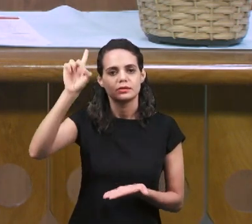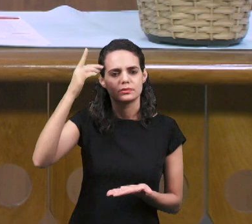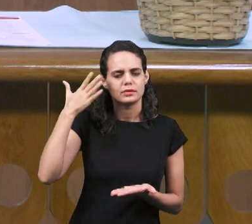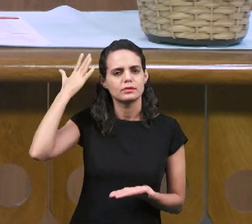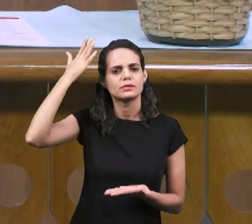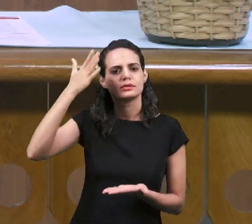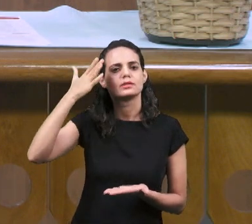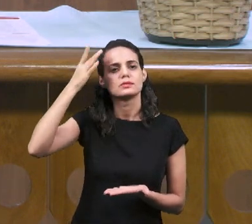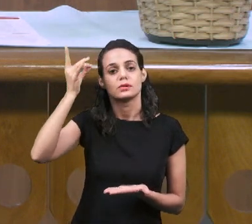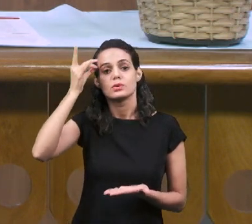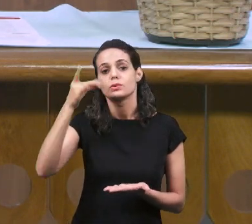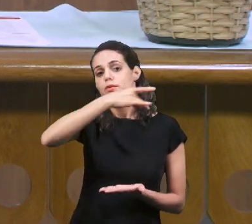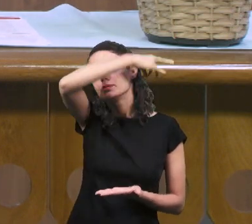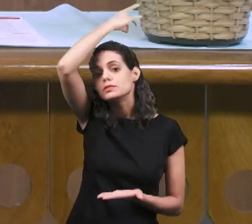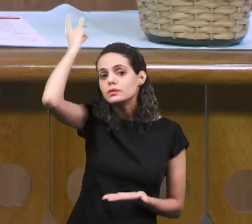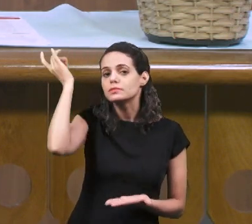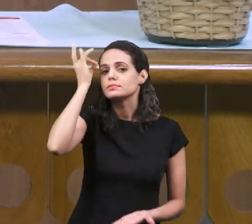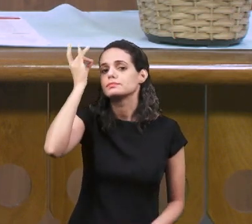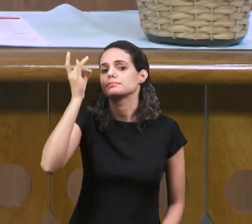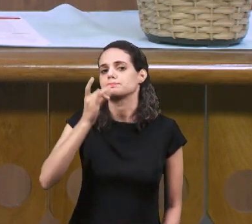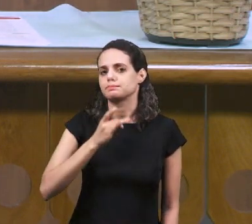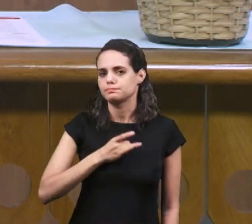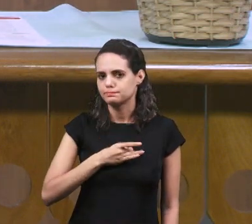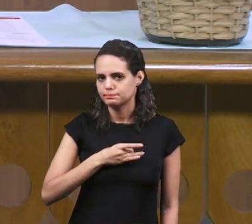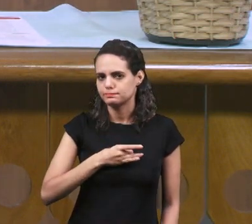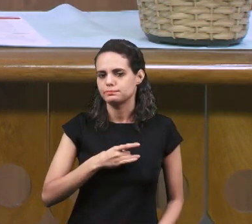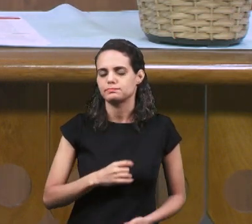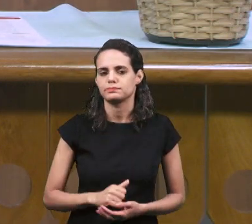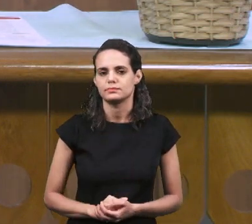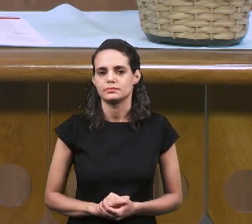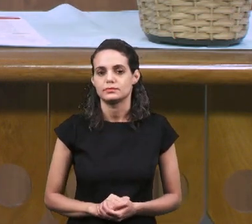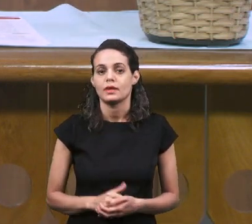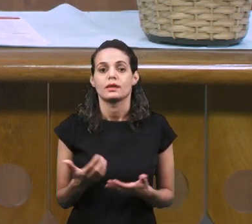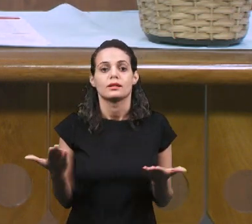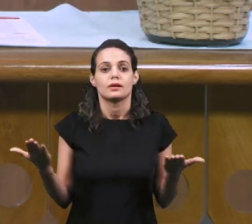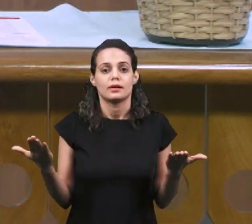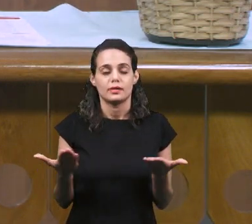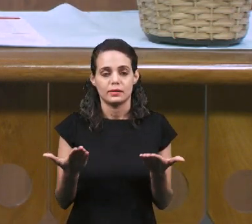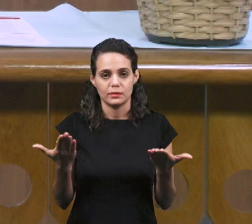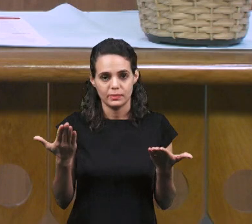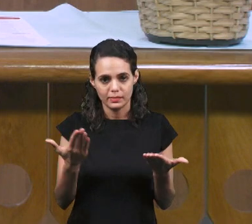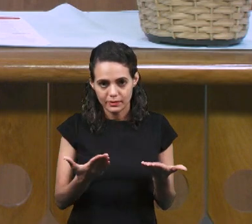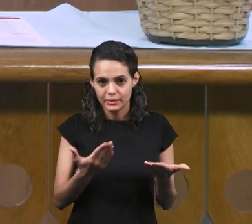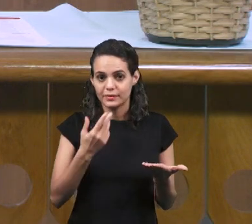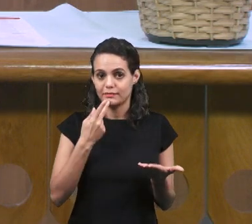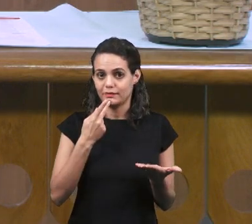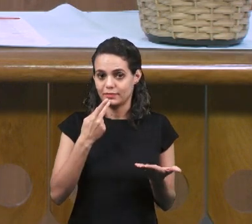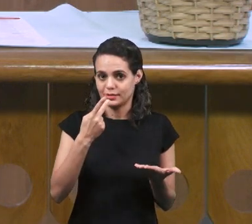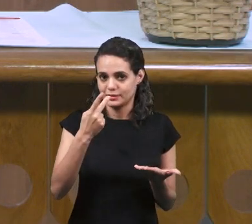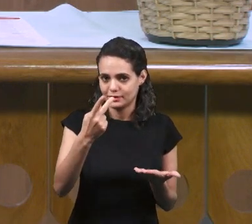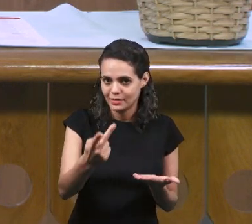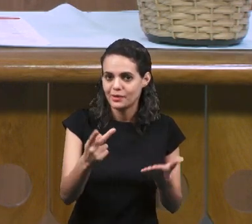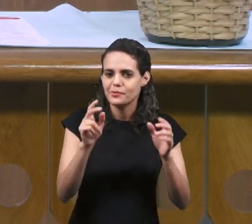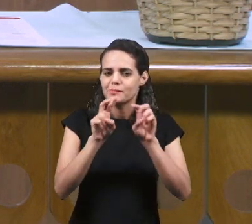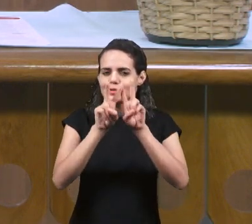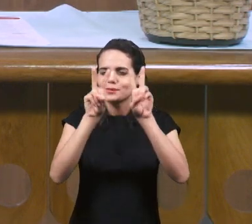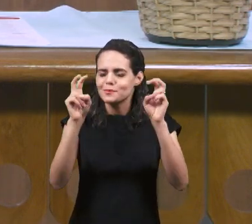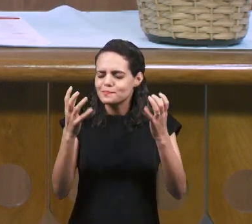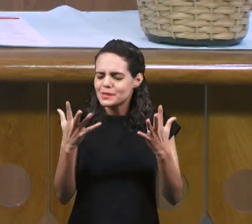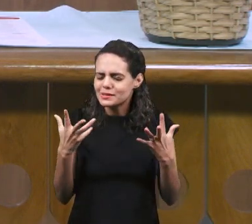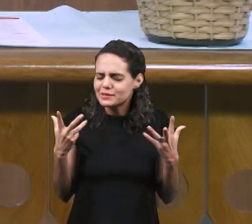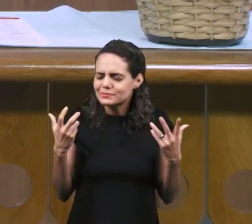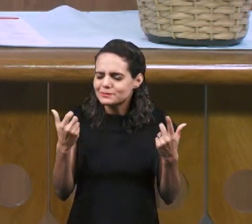nous allons entrer dans un sujet extraordinaire. L'Église va faire encore un saut. Vous allez voir quelque